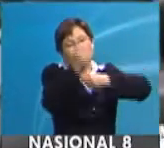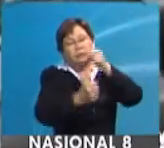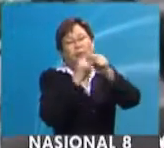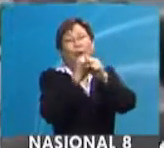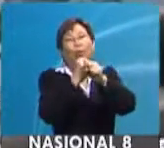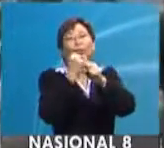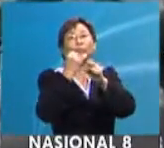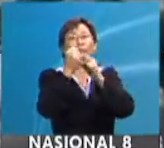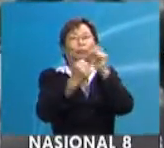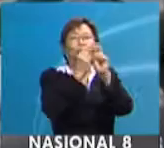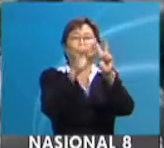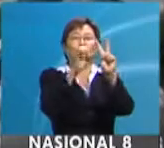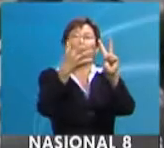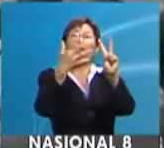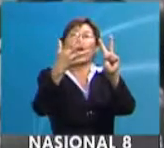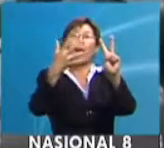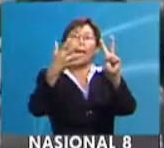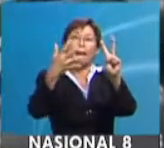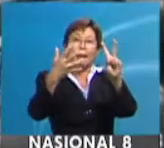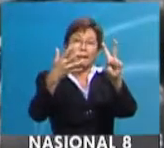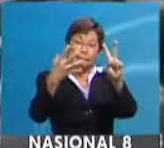telah digunakan sepenuhnya